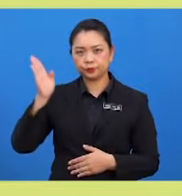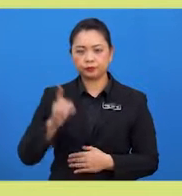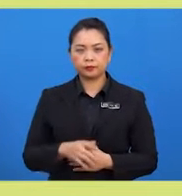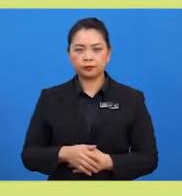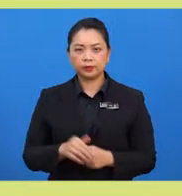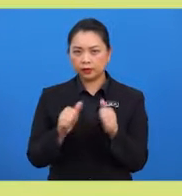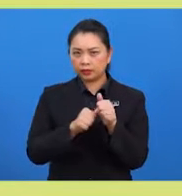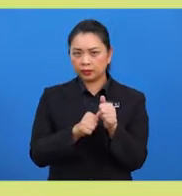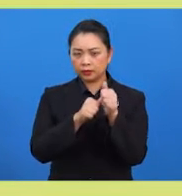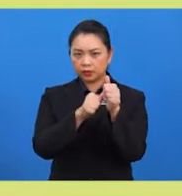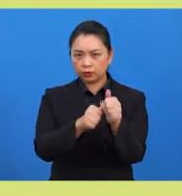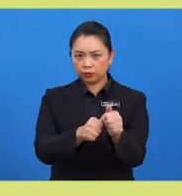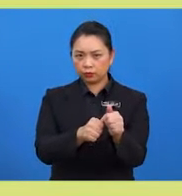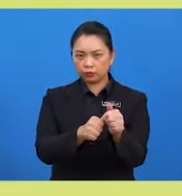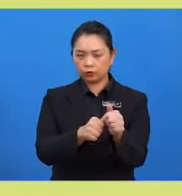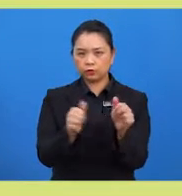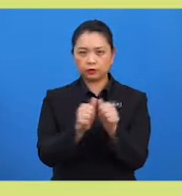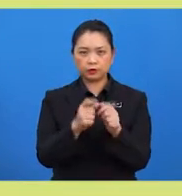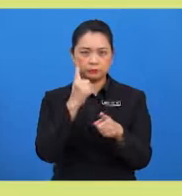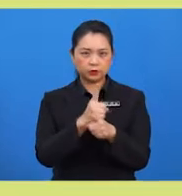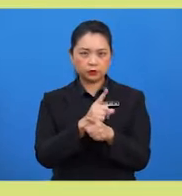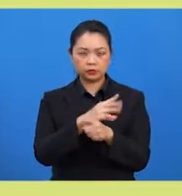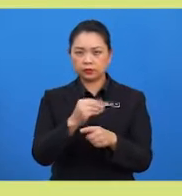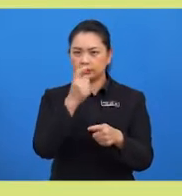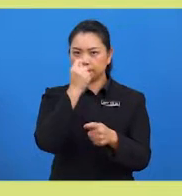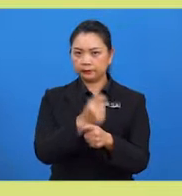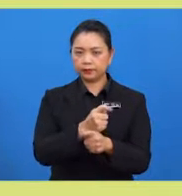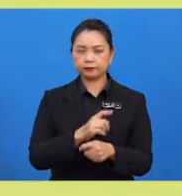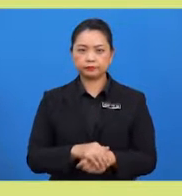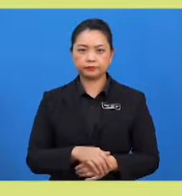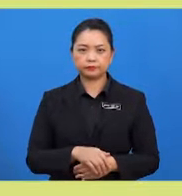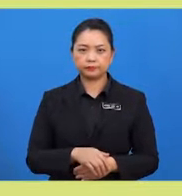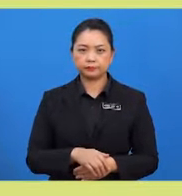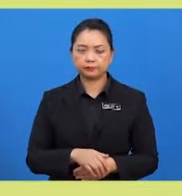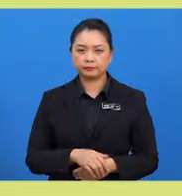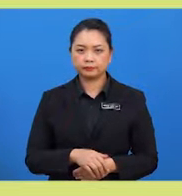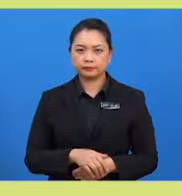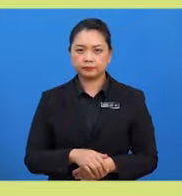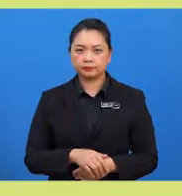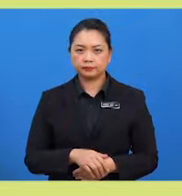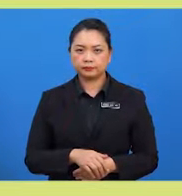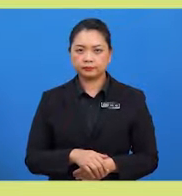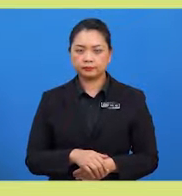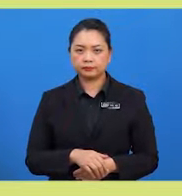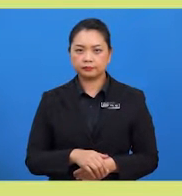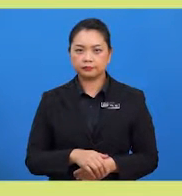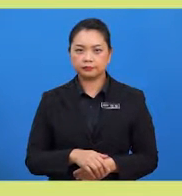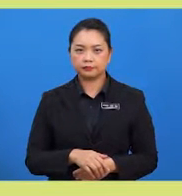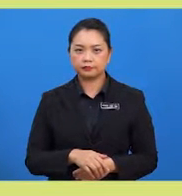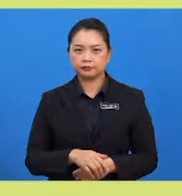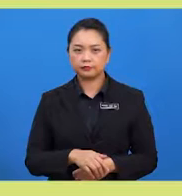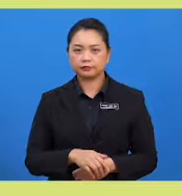ikut komponen dengan betul dan tepat. Untung kasar tadi RM17,000 tambah hasil